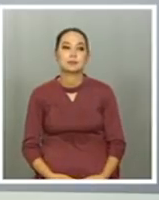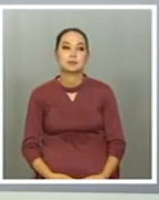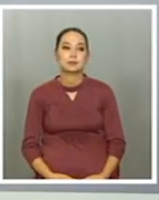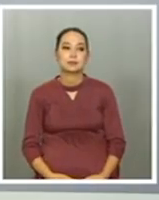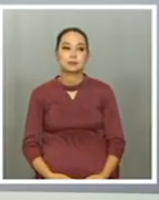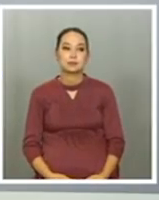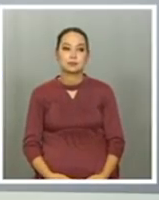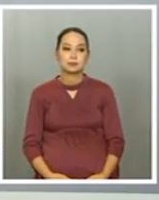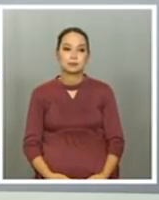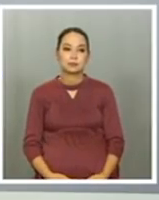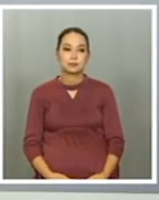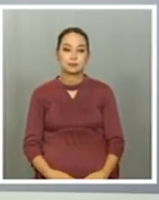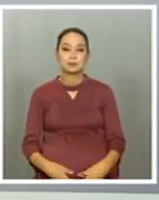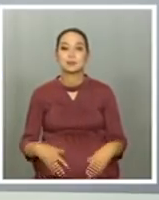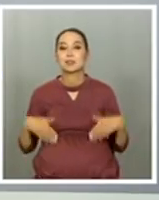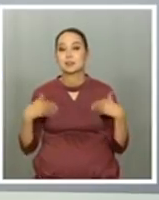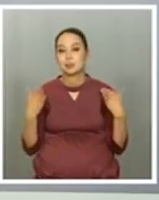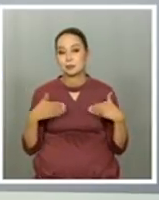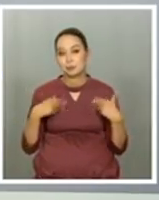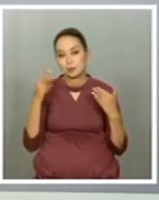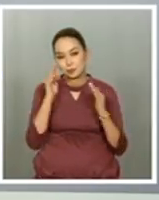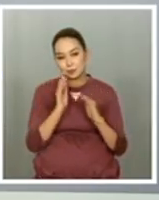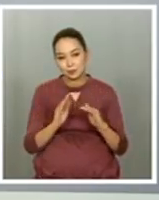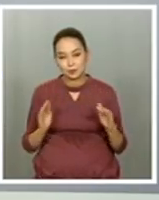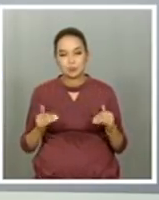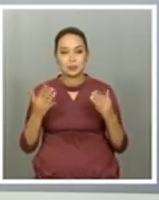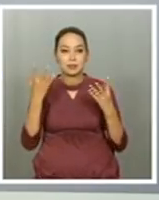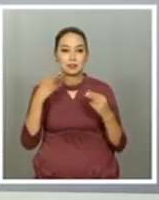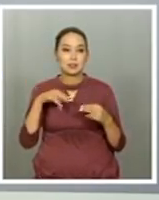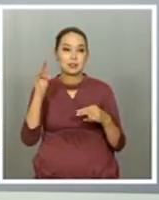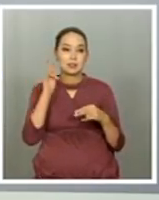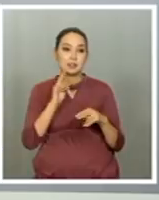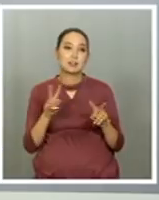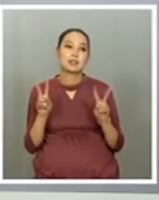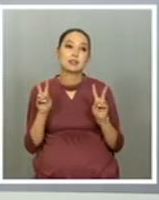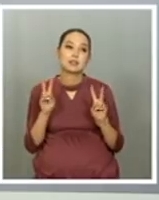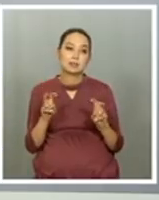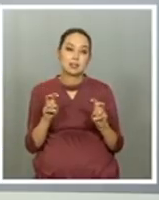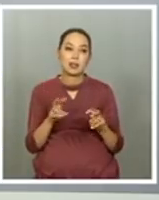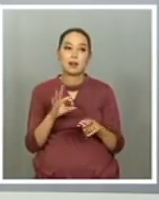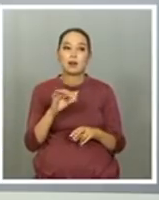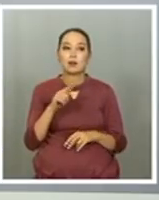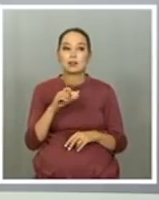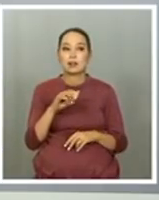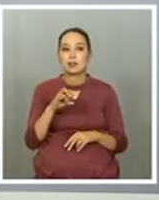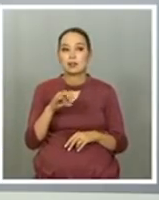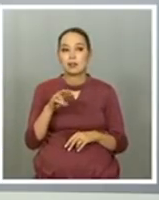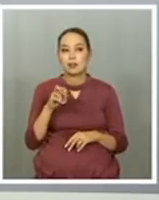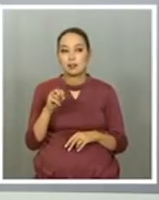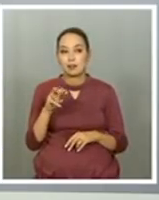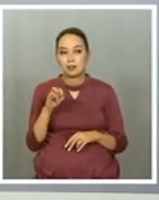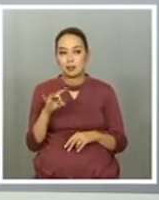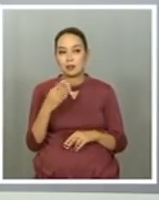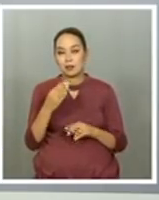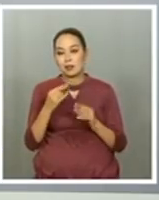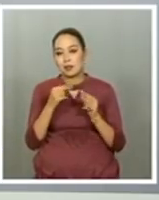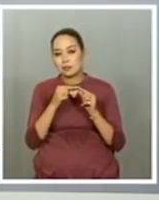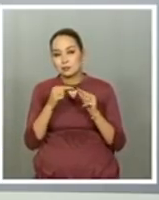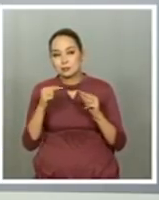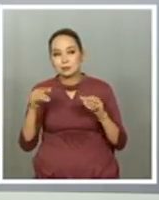болмақ. Сәлеметсіздер ме оқушылар, бүгінгі сабағымыздың тақырыбы органеллалардың сызықтық ұлғайуын